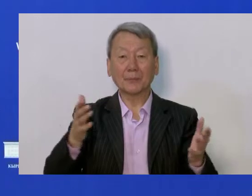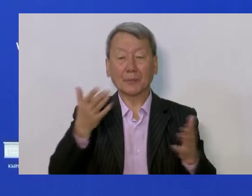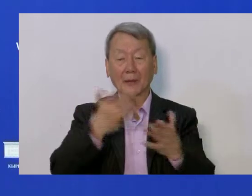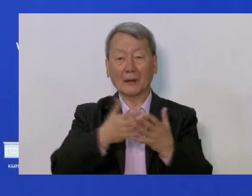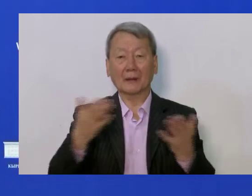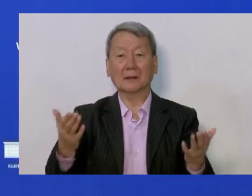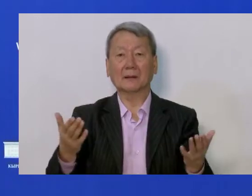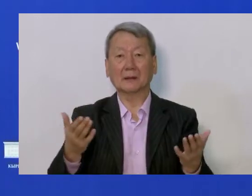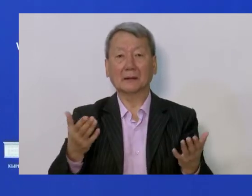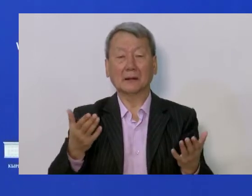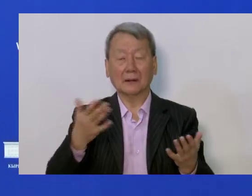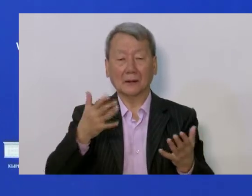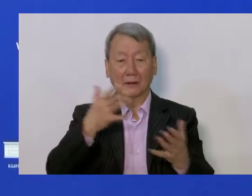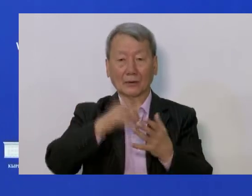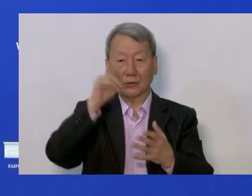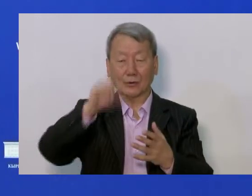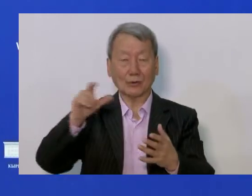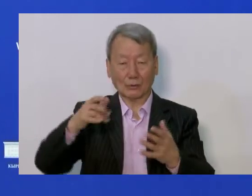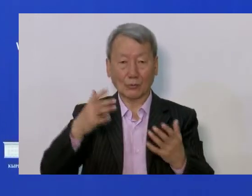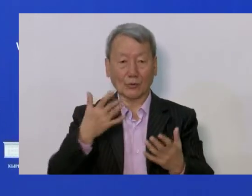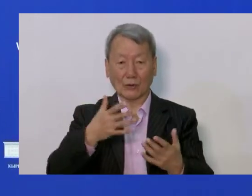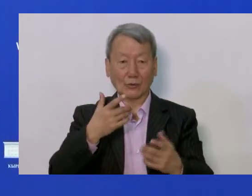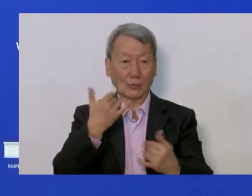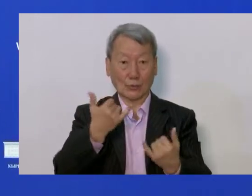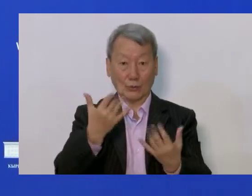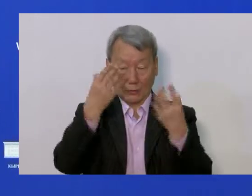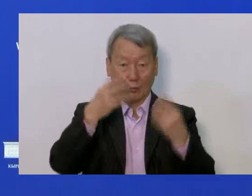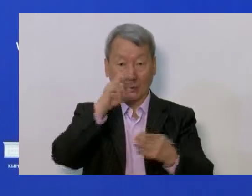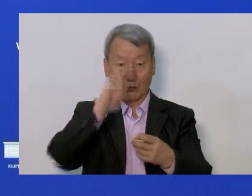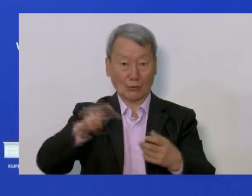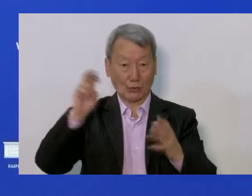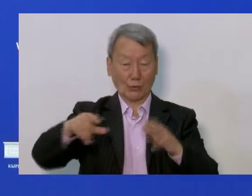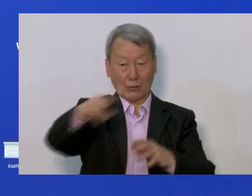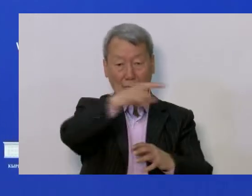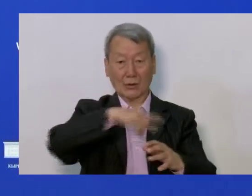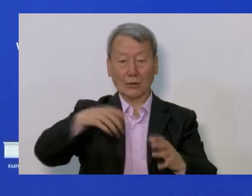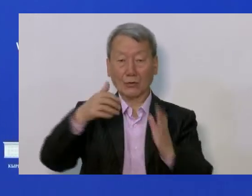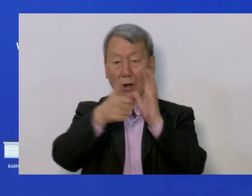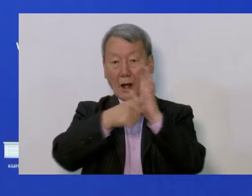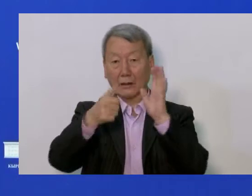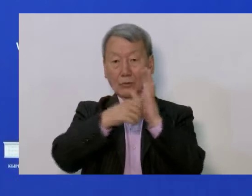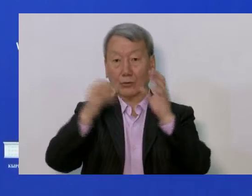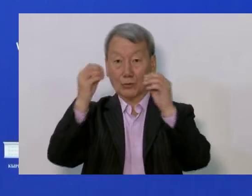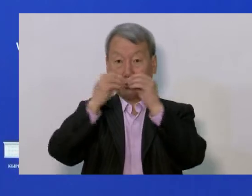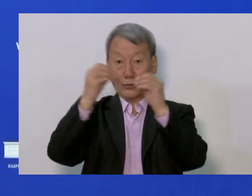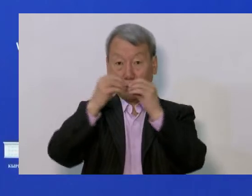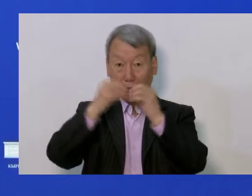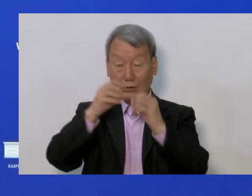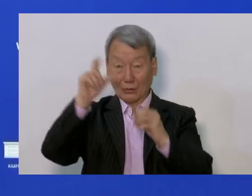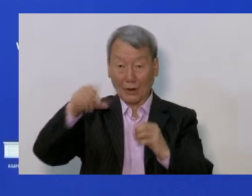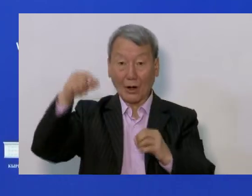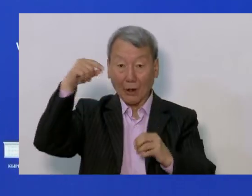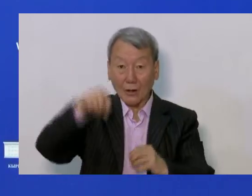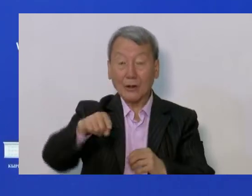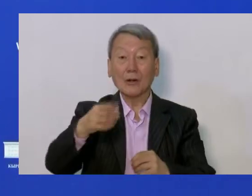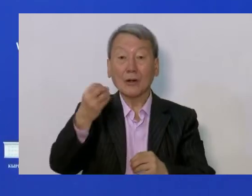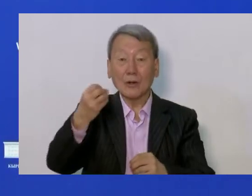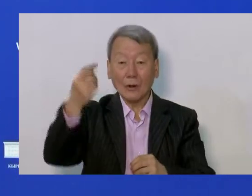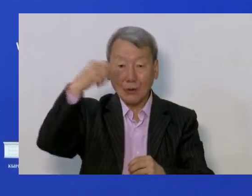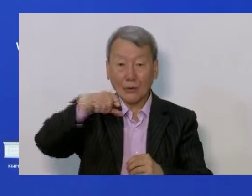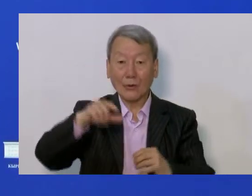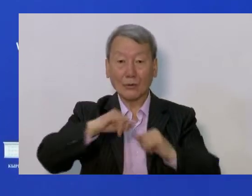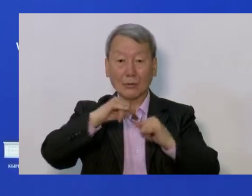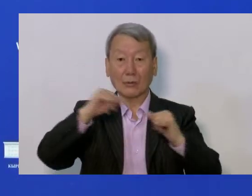кооптонууну жаратып аткан учуру. Бүгүнкү күндө мына Бишкек шаарында 610 учур катталып, бүгүнкү күнү дагы эле